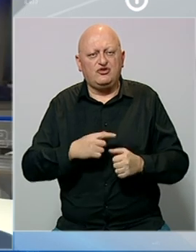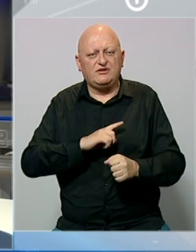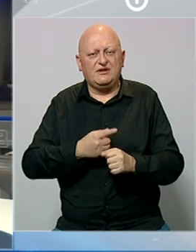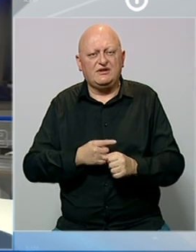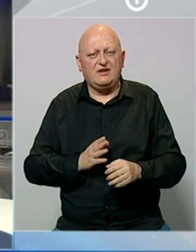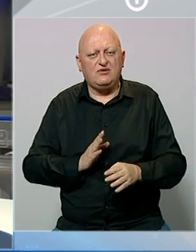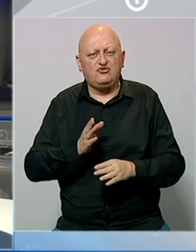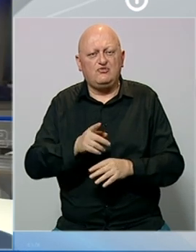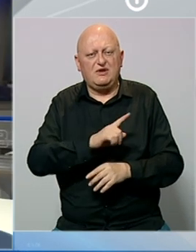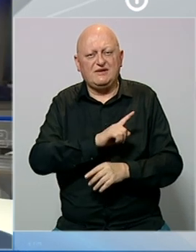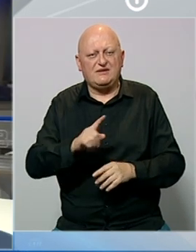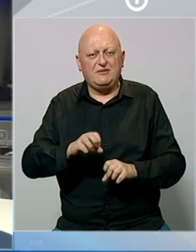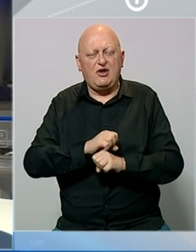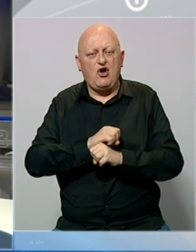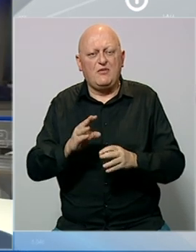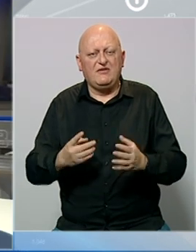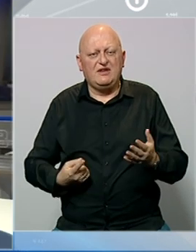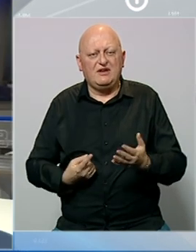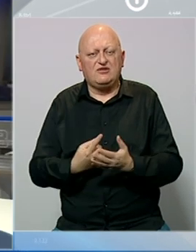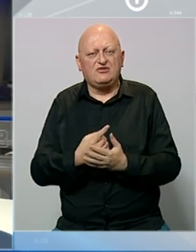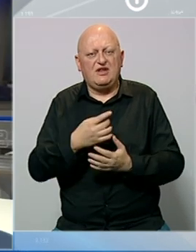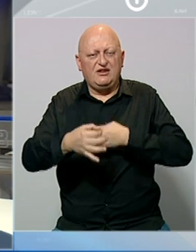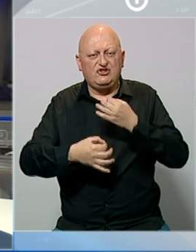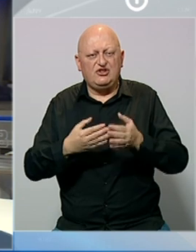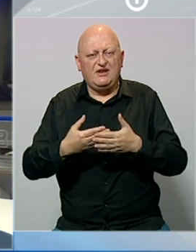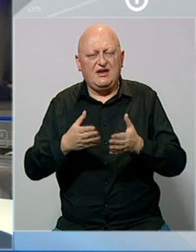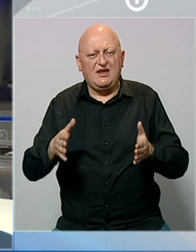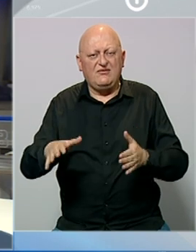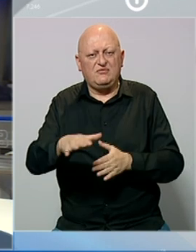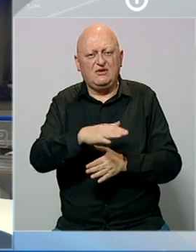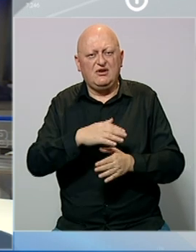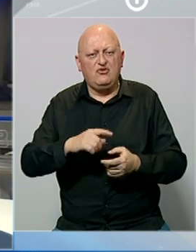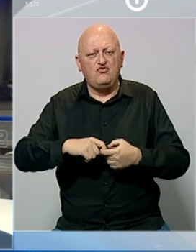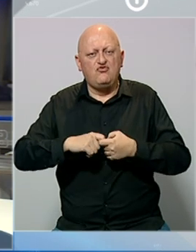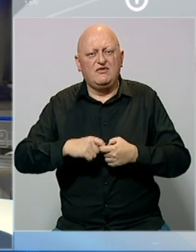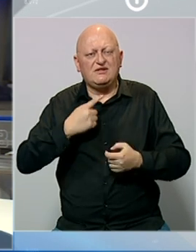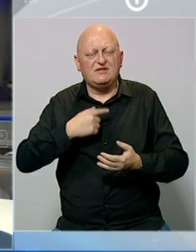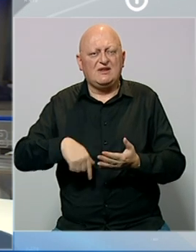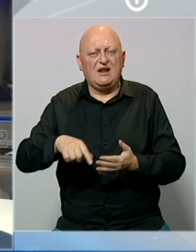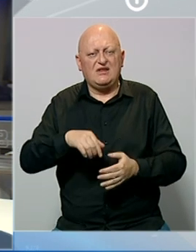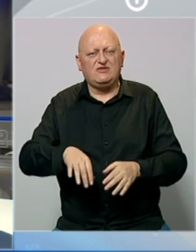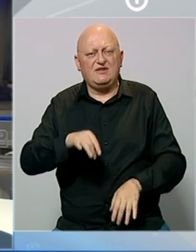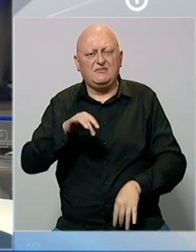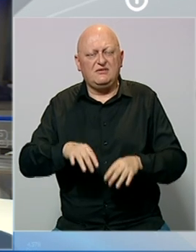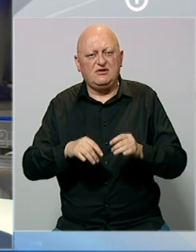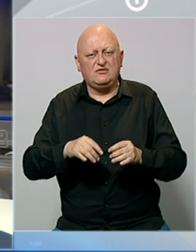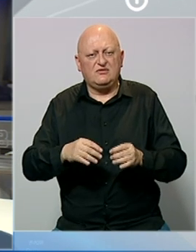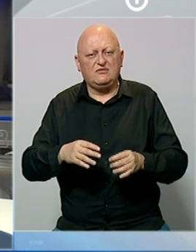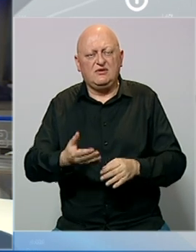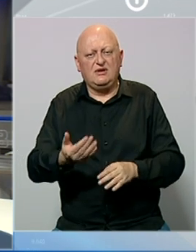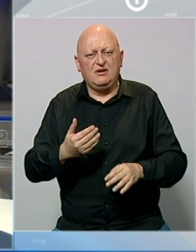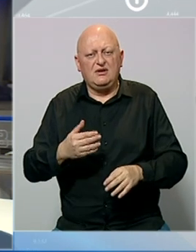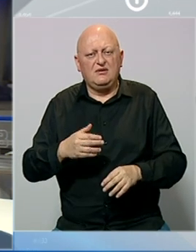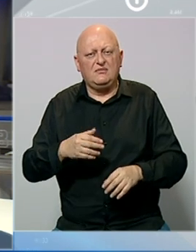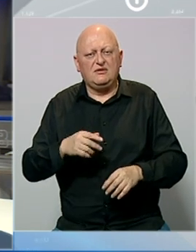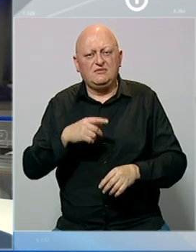Jutros je na snagu stupila zabrana objavljivanja rezultata istraživanja javnog mijenja u svezi sa glasovanjem i